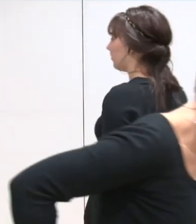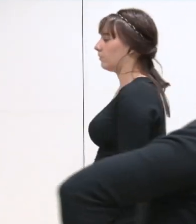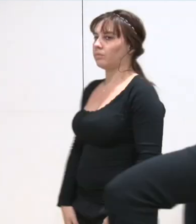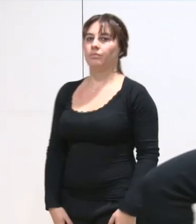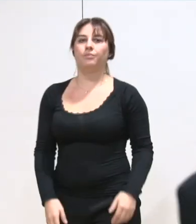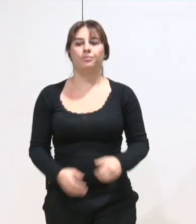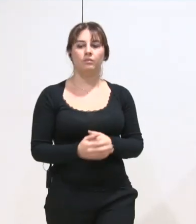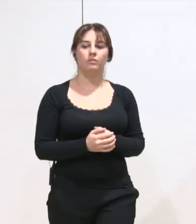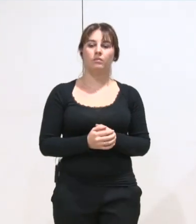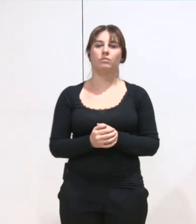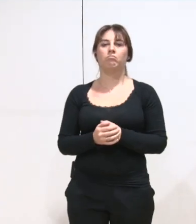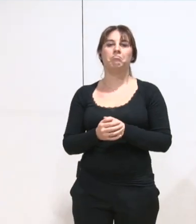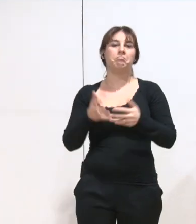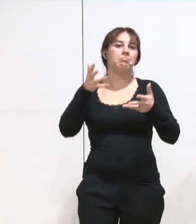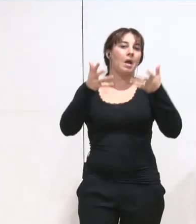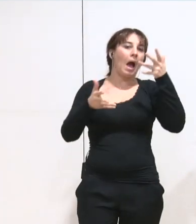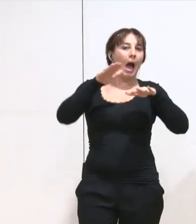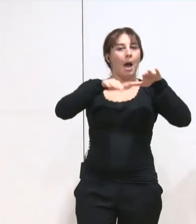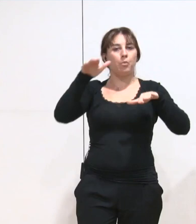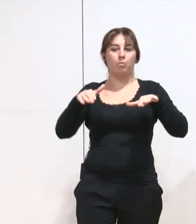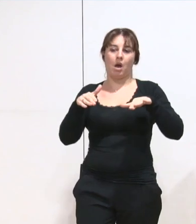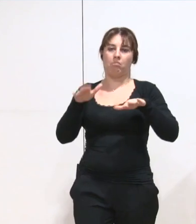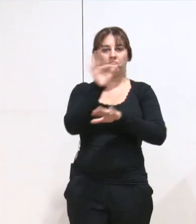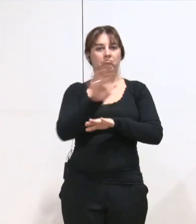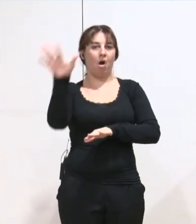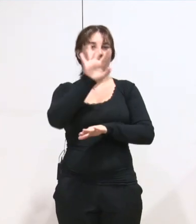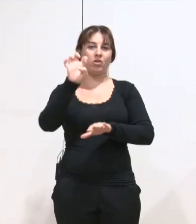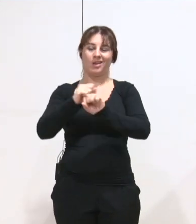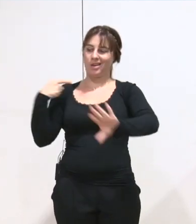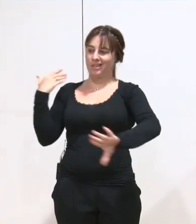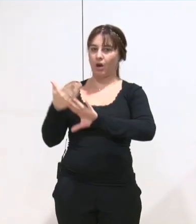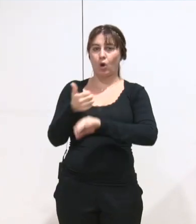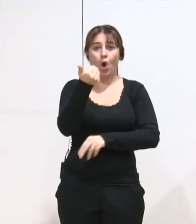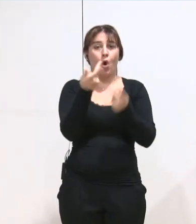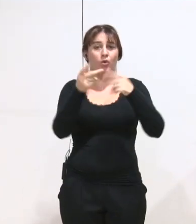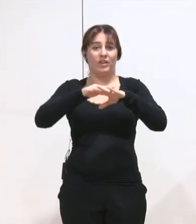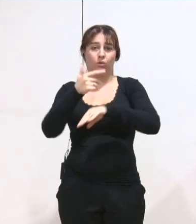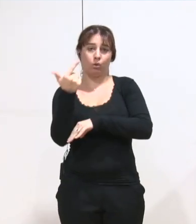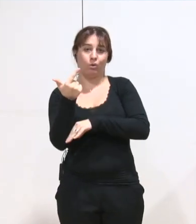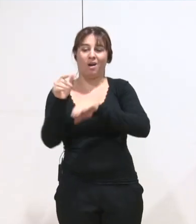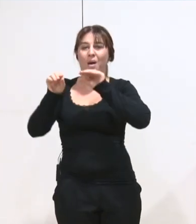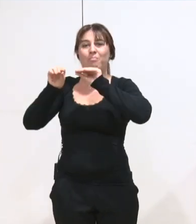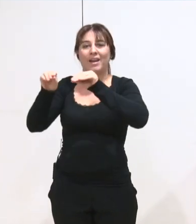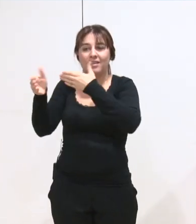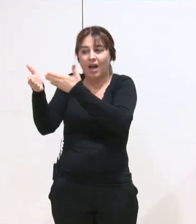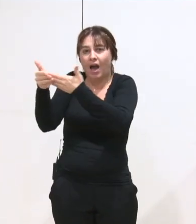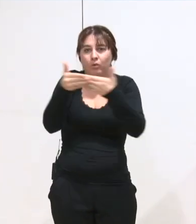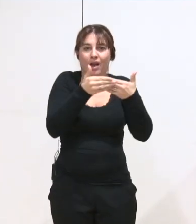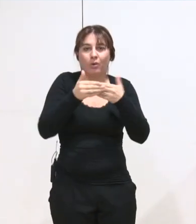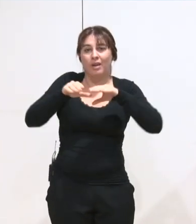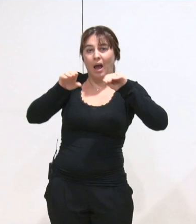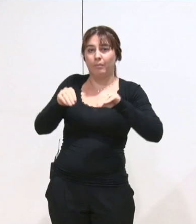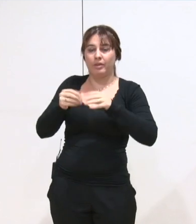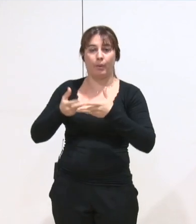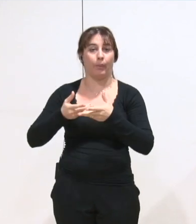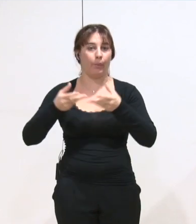qu'en France, en 40 ans, une commune sur deux a perdu ses commerces de proximité. Et sur la même